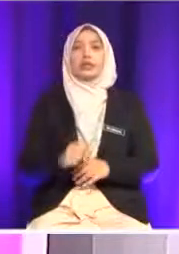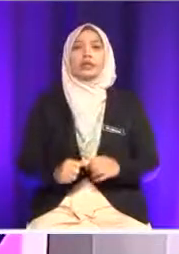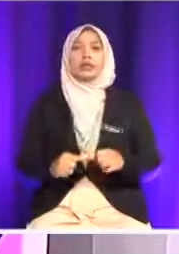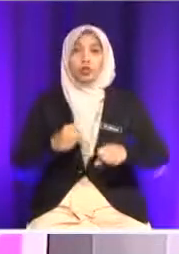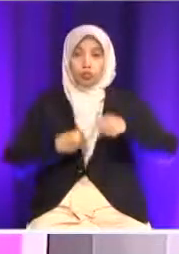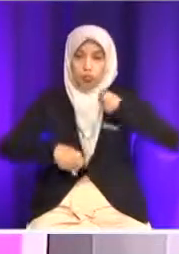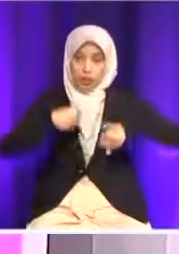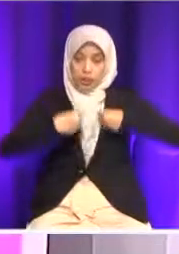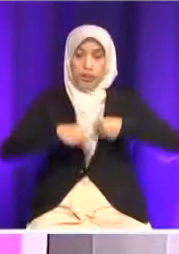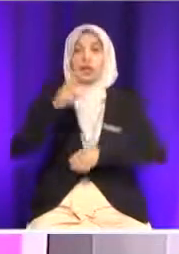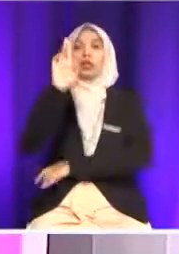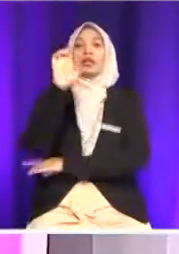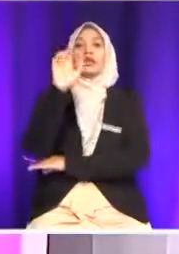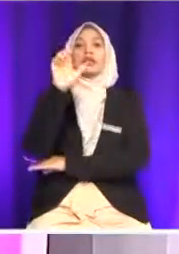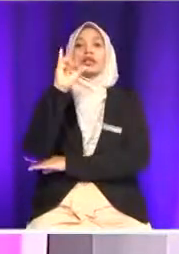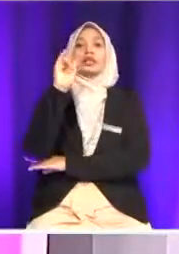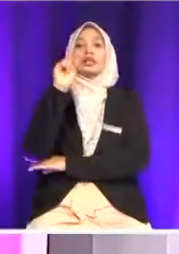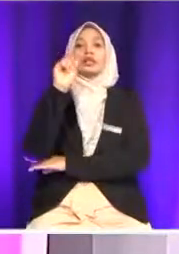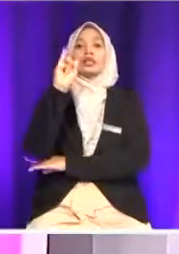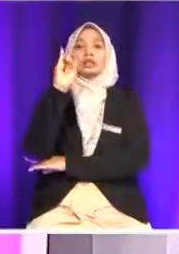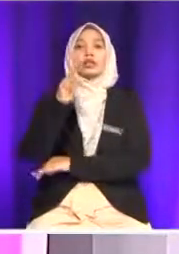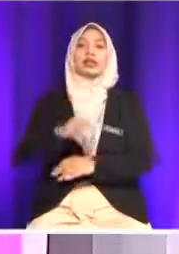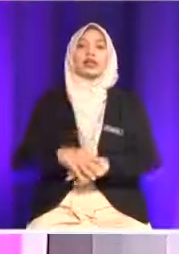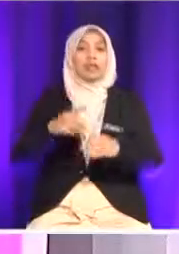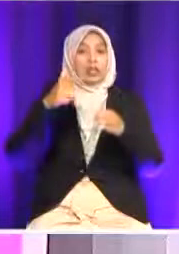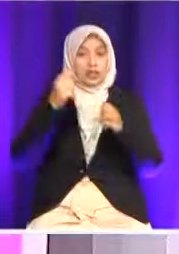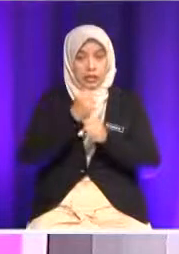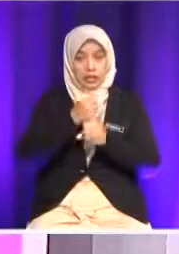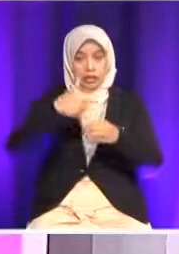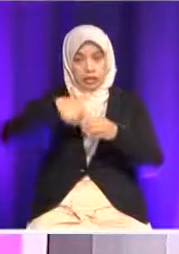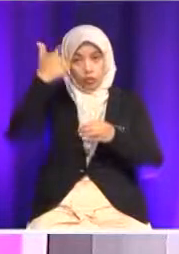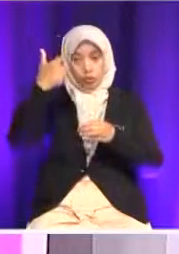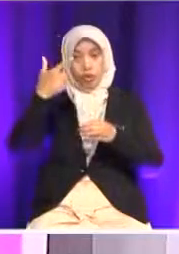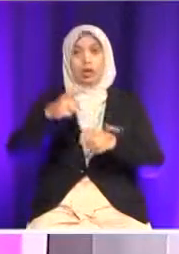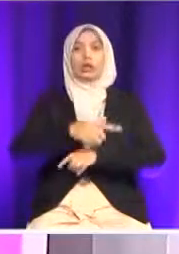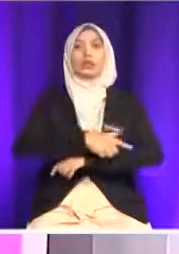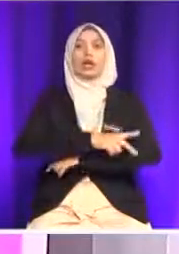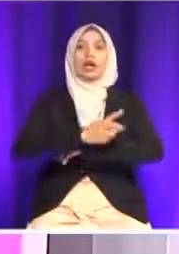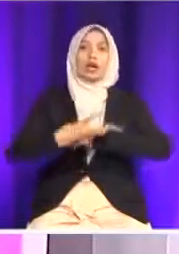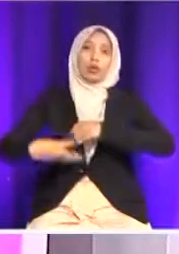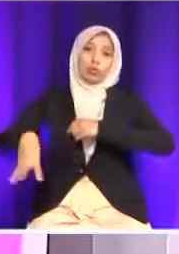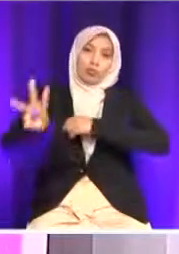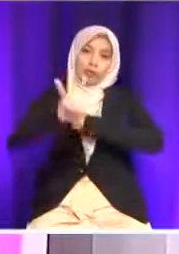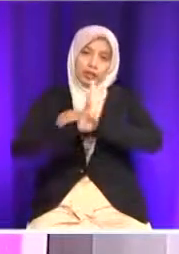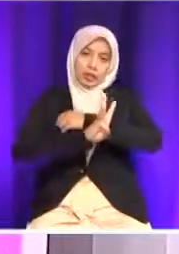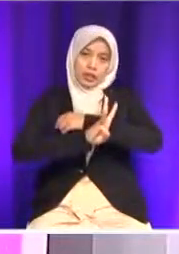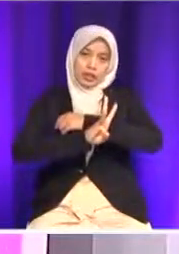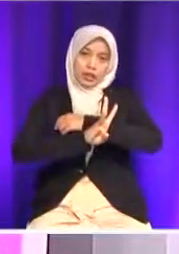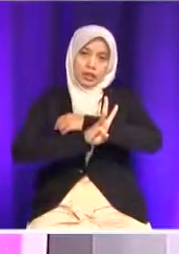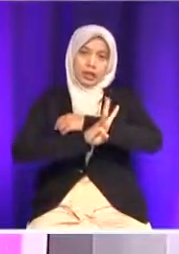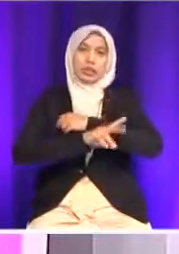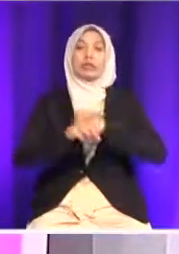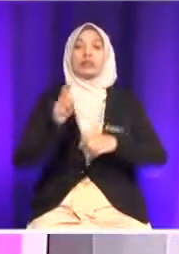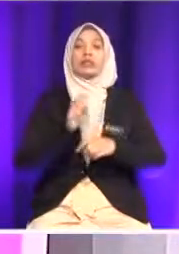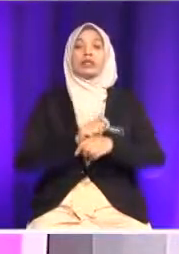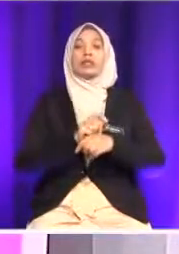dia bekerja di luar kawasan apa di lapangan di stadium kita tak pernah dengar lagi